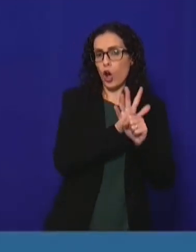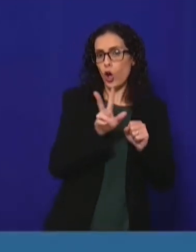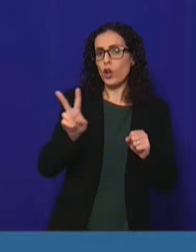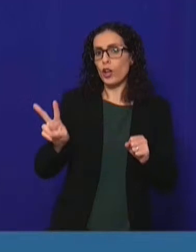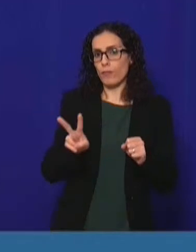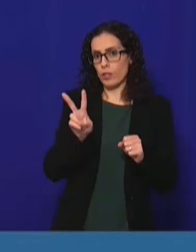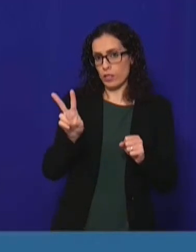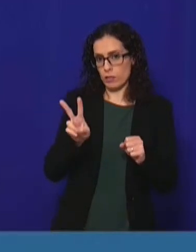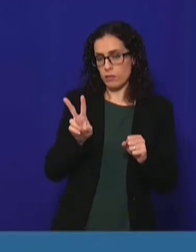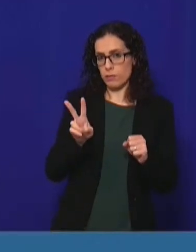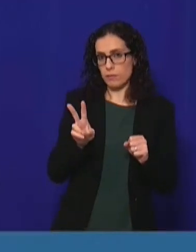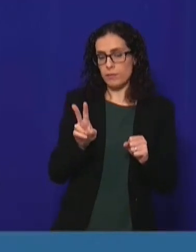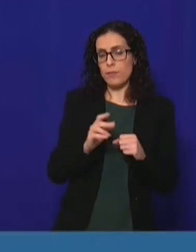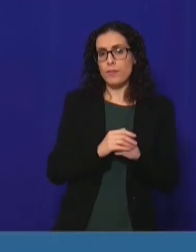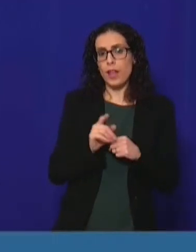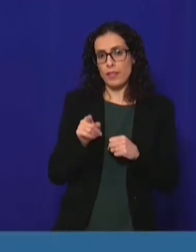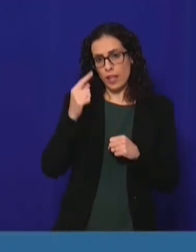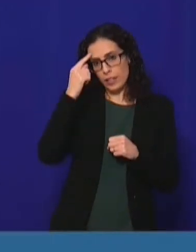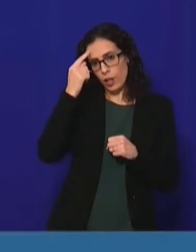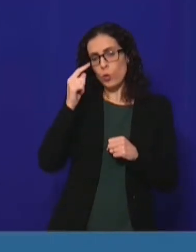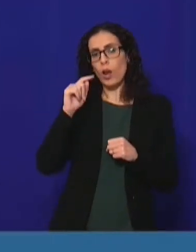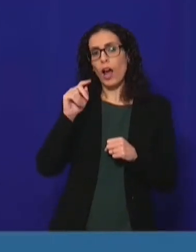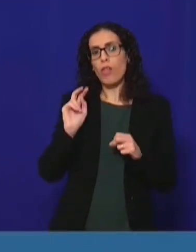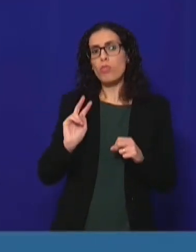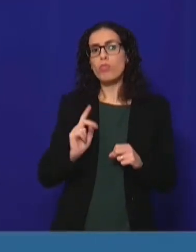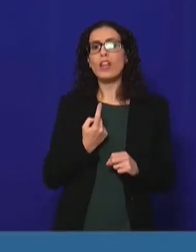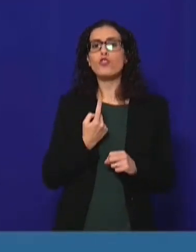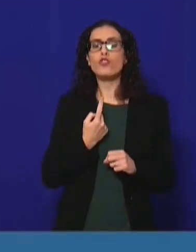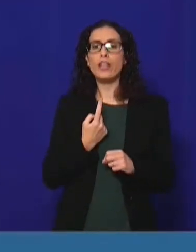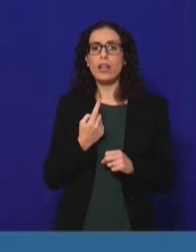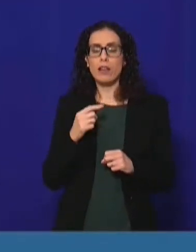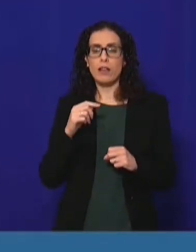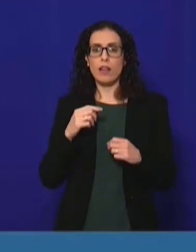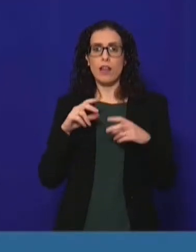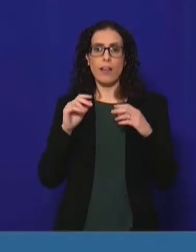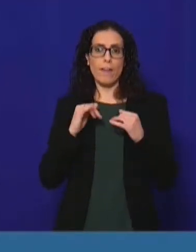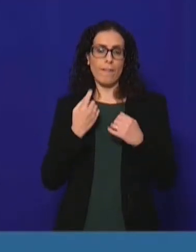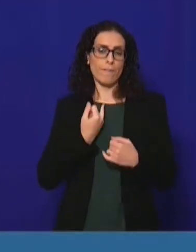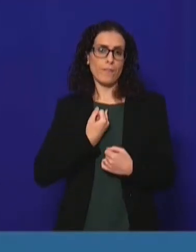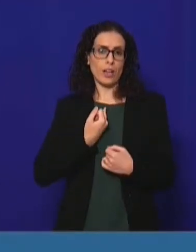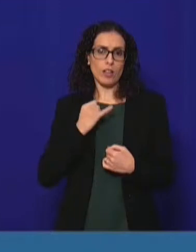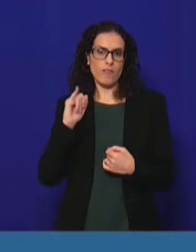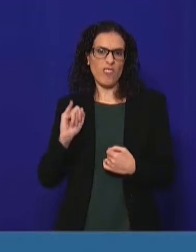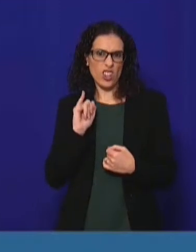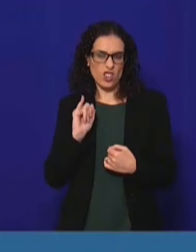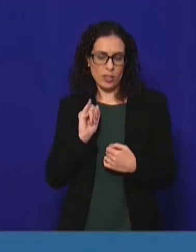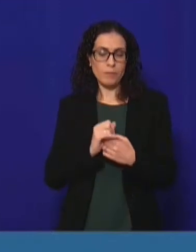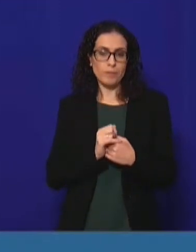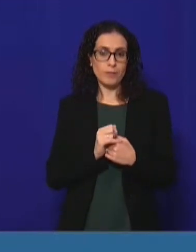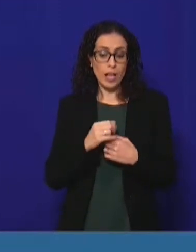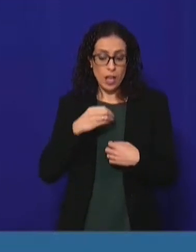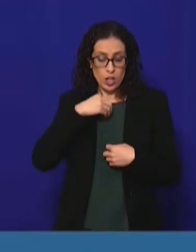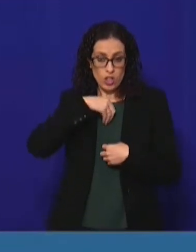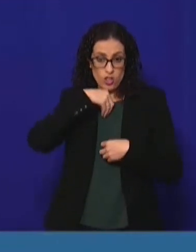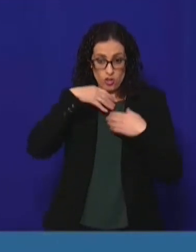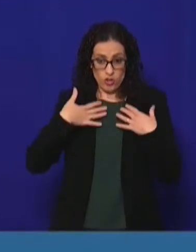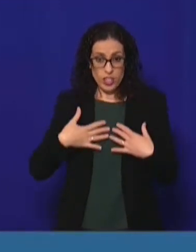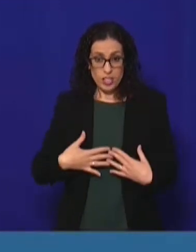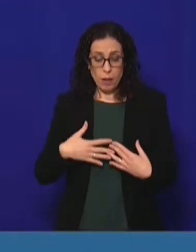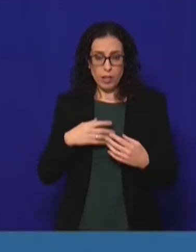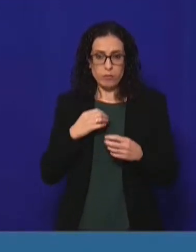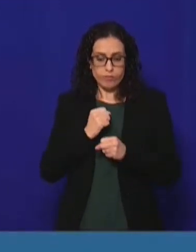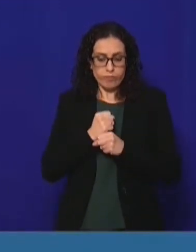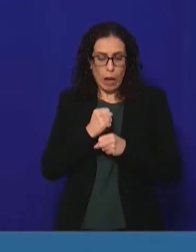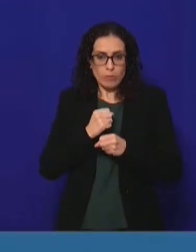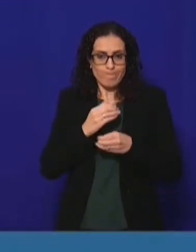la natural infection, hemmhekk nafu li l-immunità li l-ġisem jibni għal natural infection